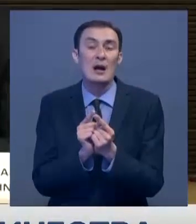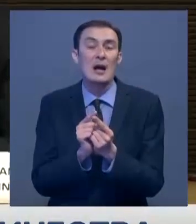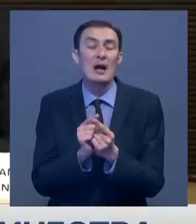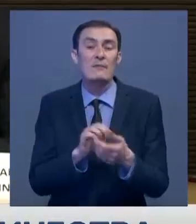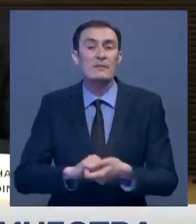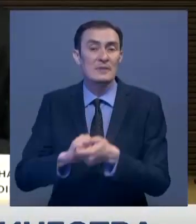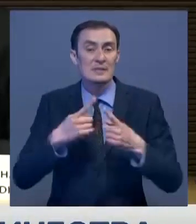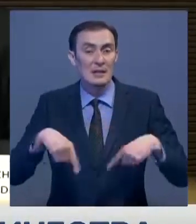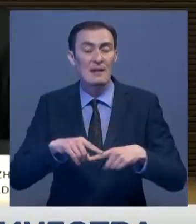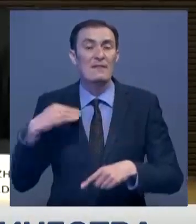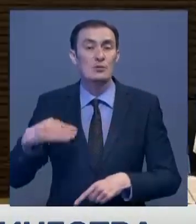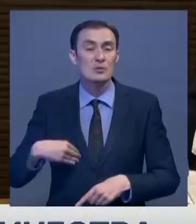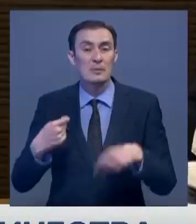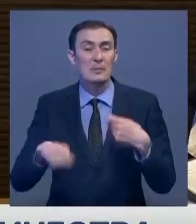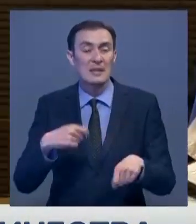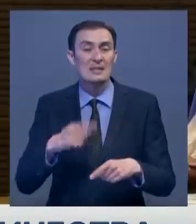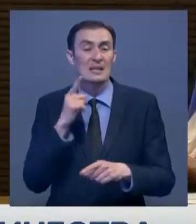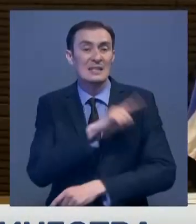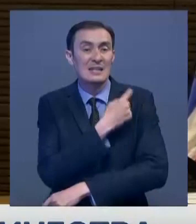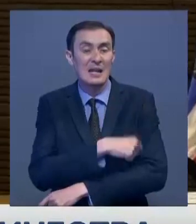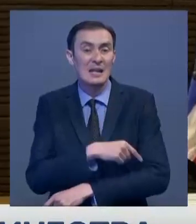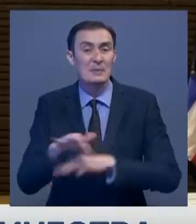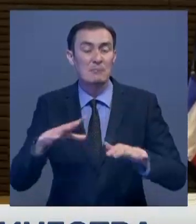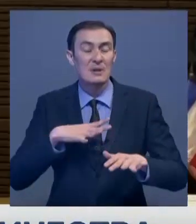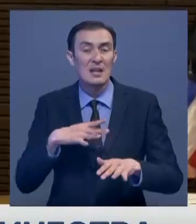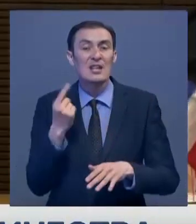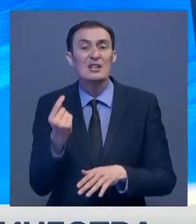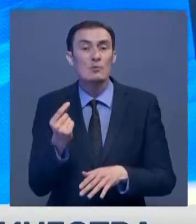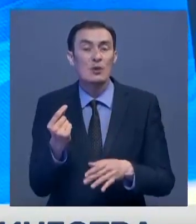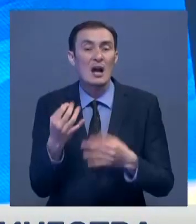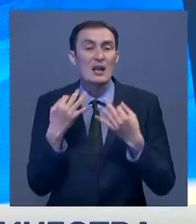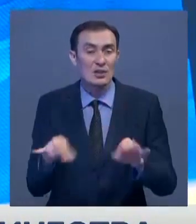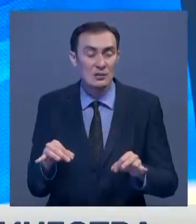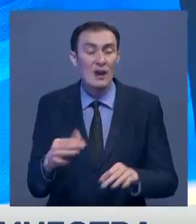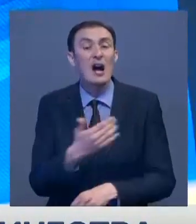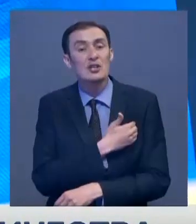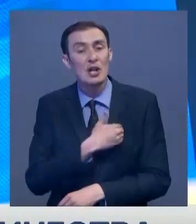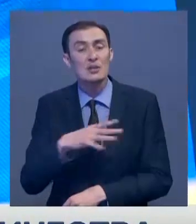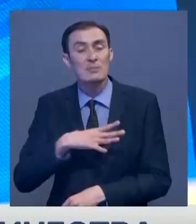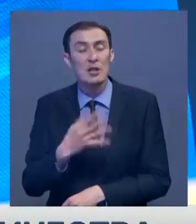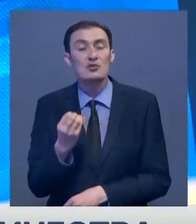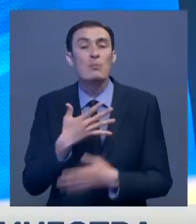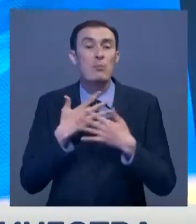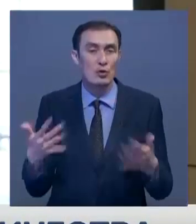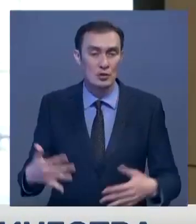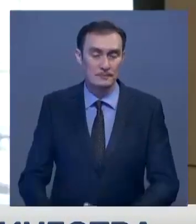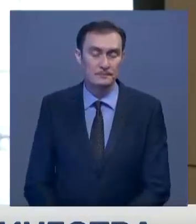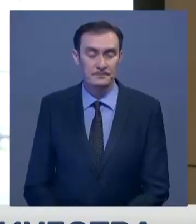французских предприятий из-за санитарных мер было допущено ограниченное число участников. Желающих было гораздо